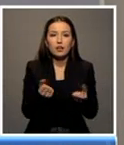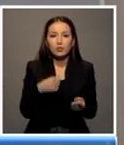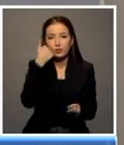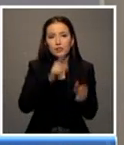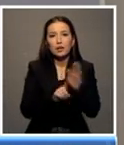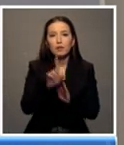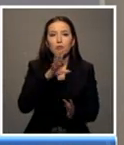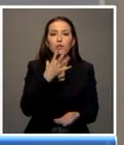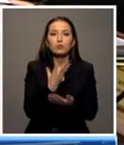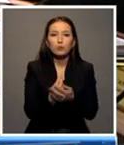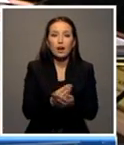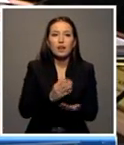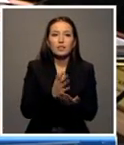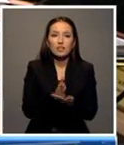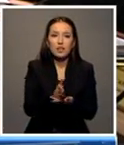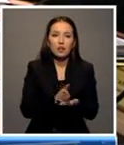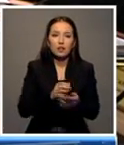саясат сахнасында да беделі артты.